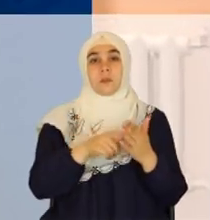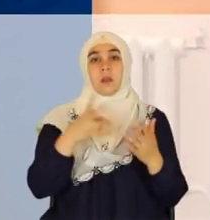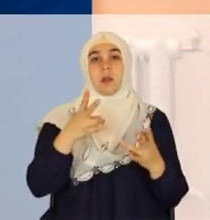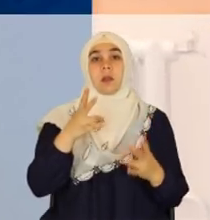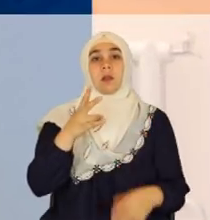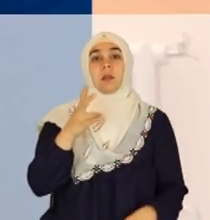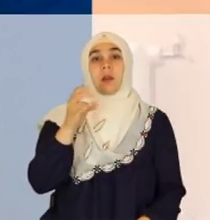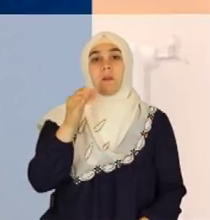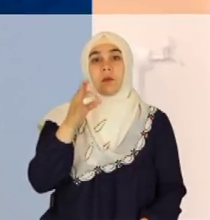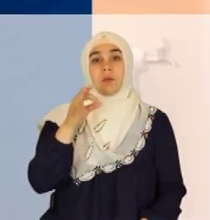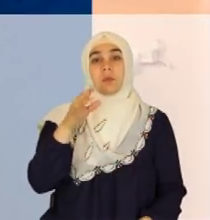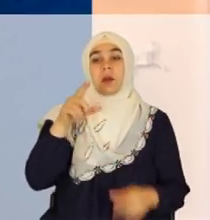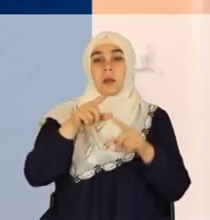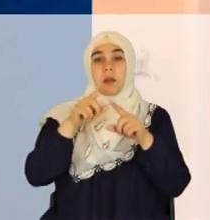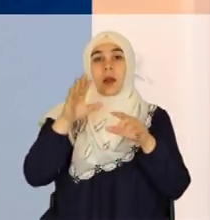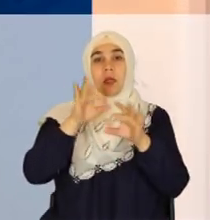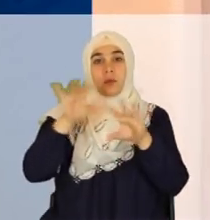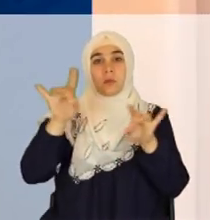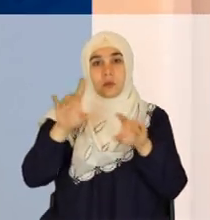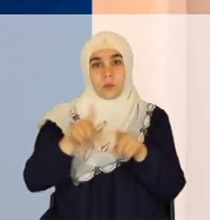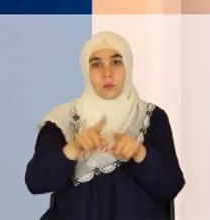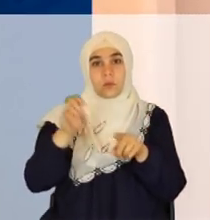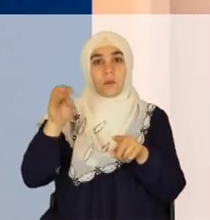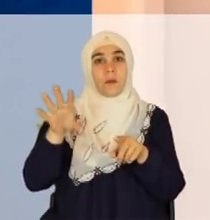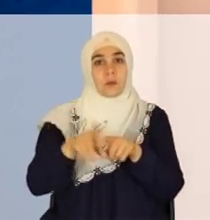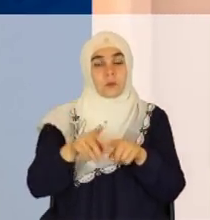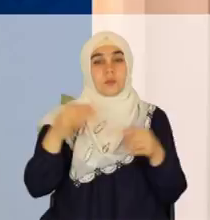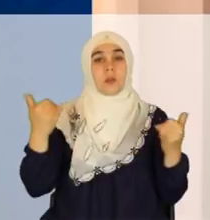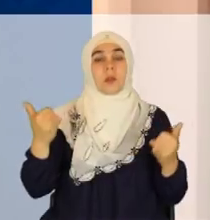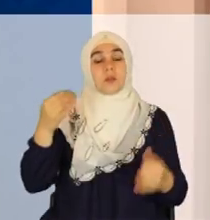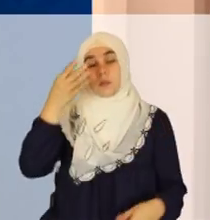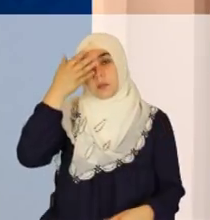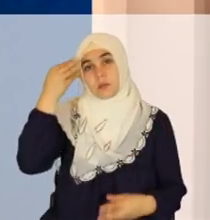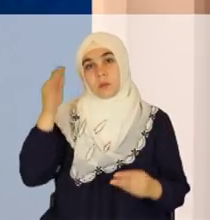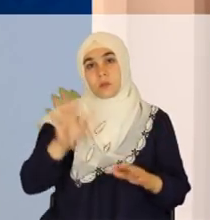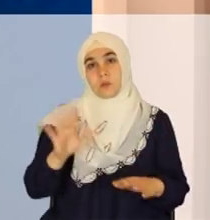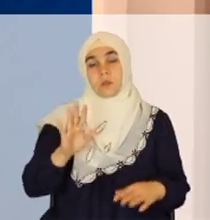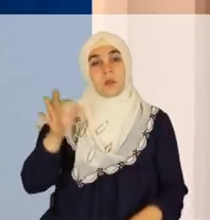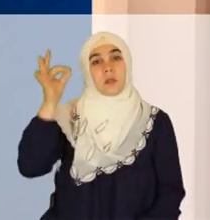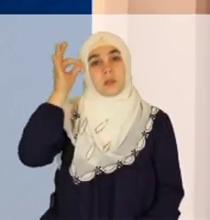Navroz radiosida ham bunga javob berildi. Agar mana esimdan chiqmasa,